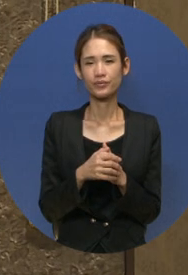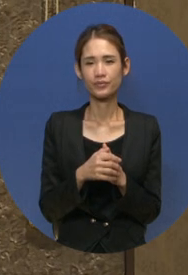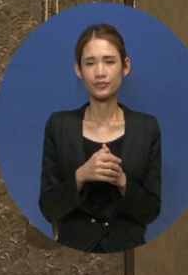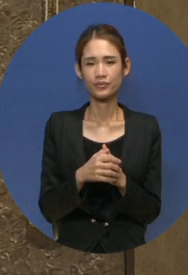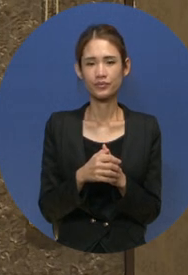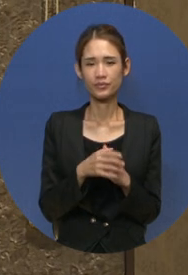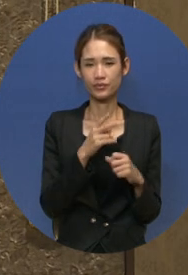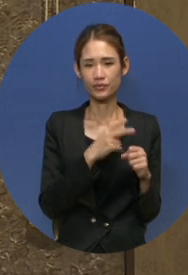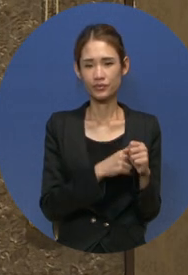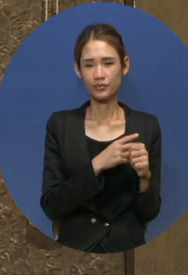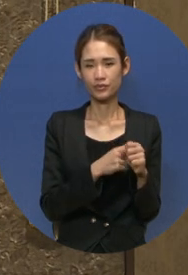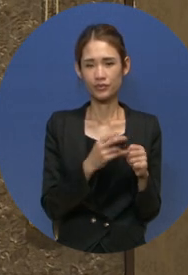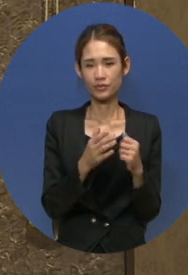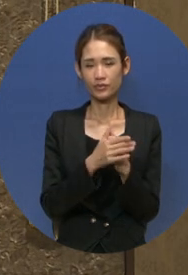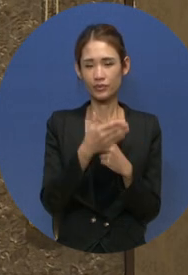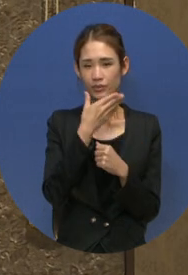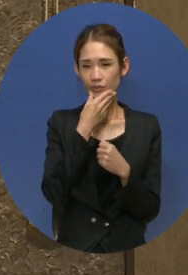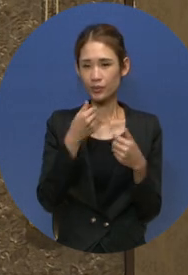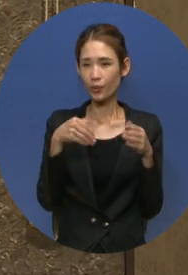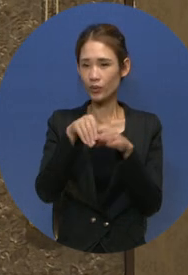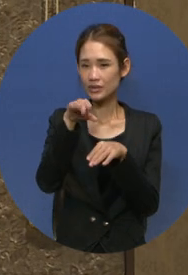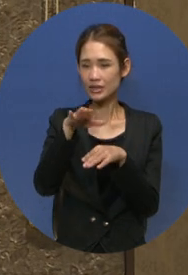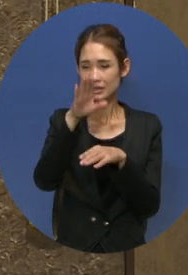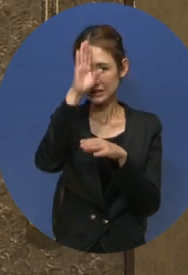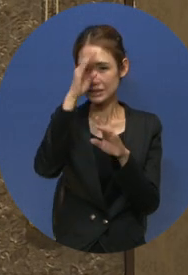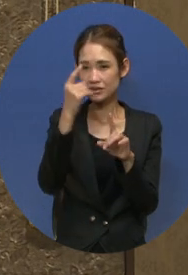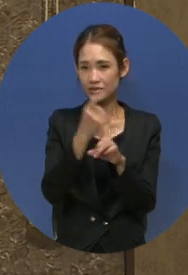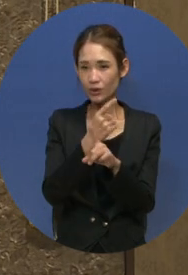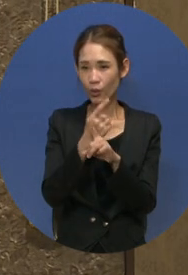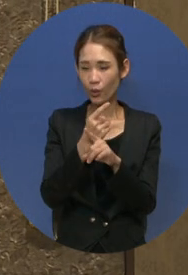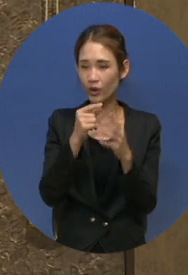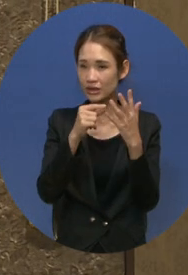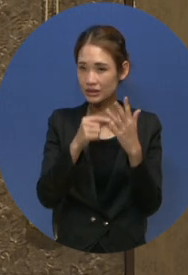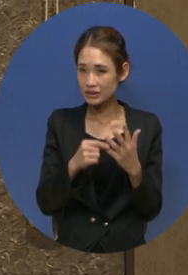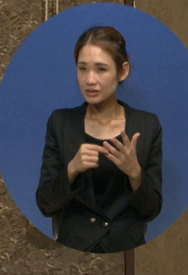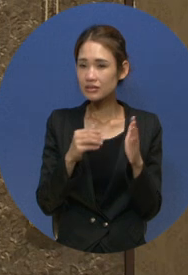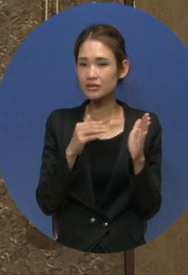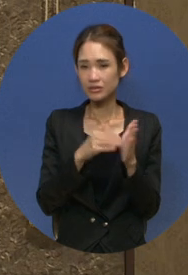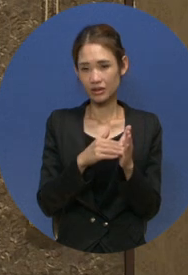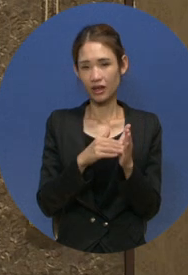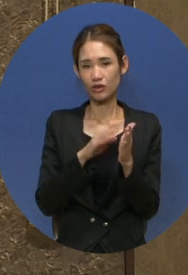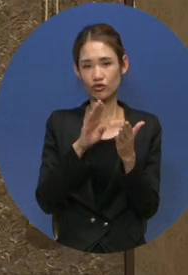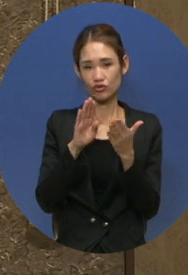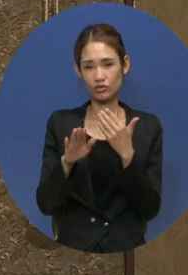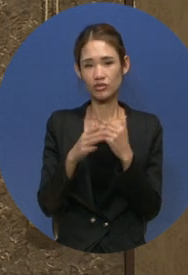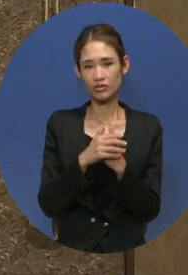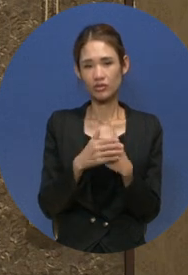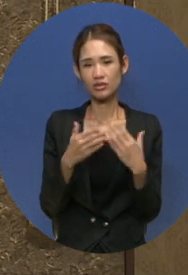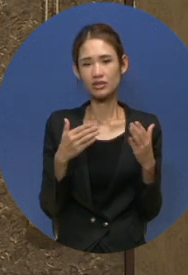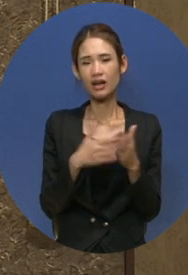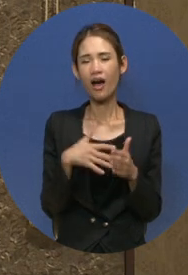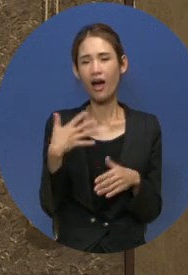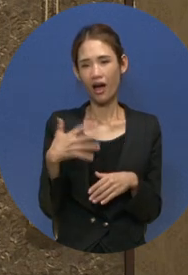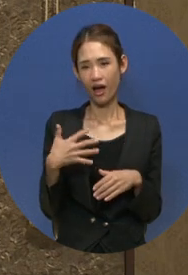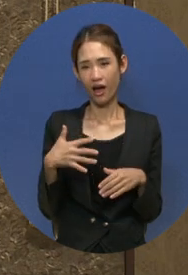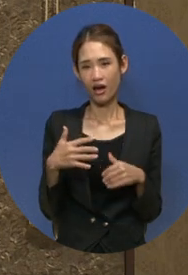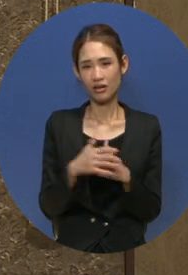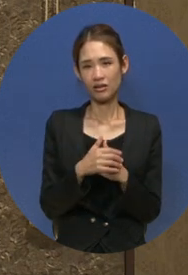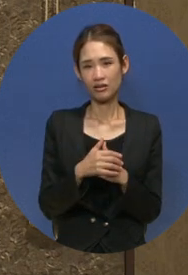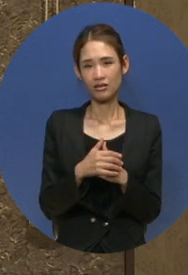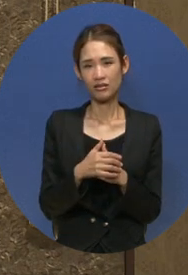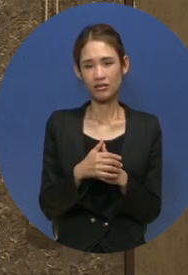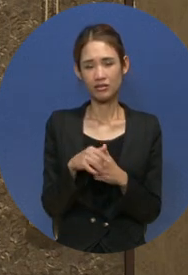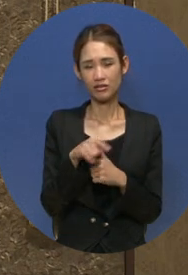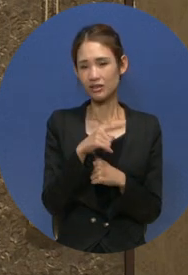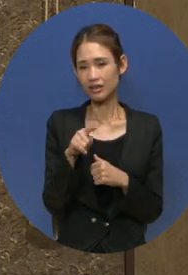이제 선생님들은 이 복지관 이 치료가 종결된다 하더라도 끝이 아니다. 우리는 그게 끝이